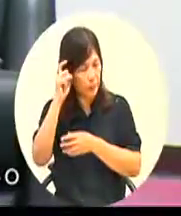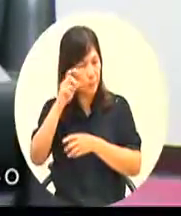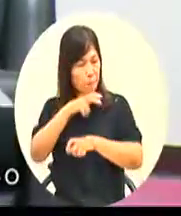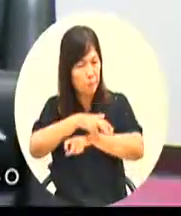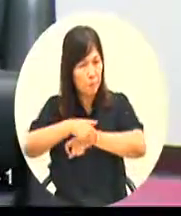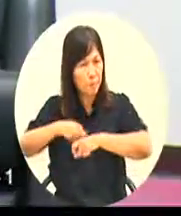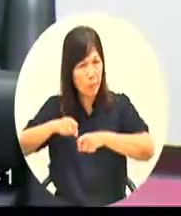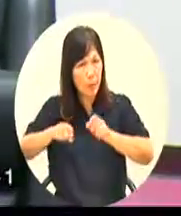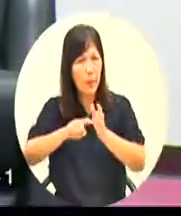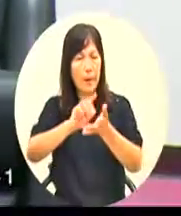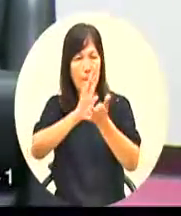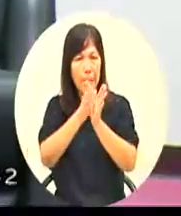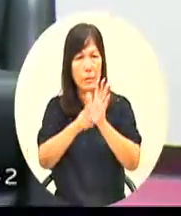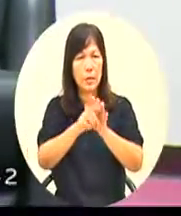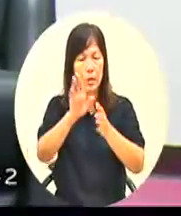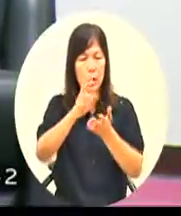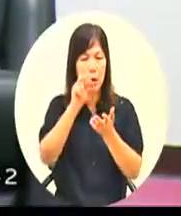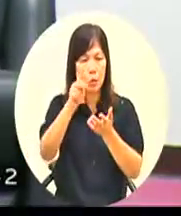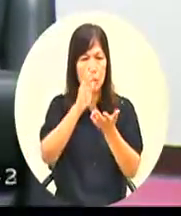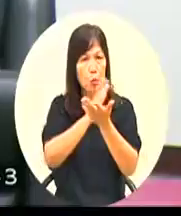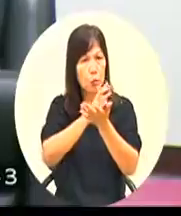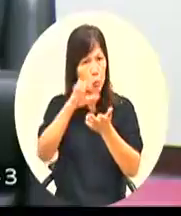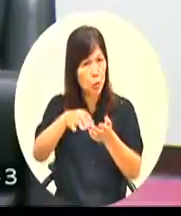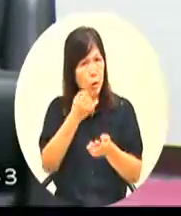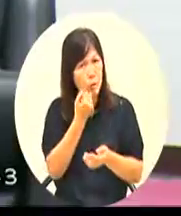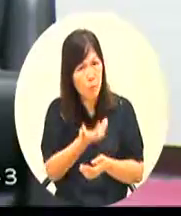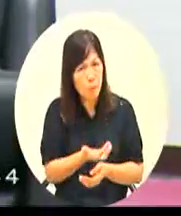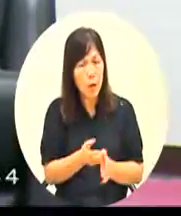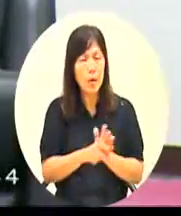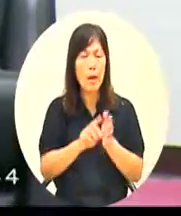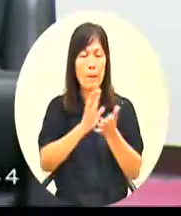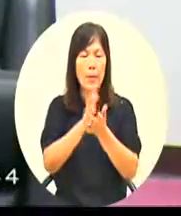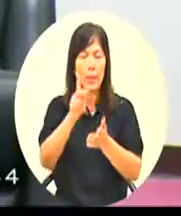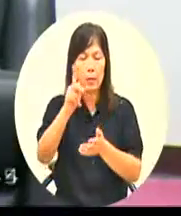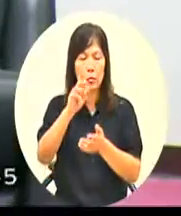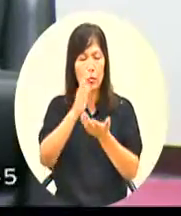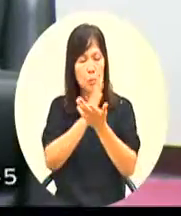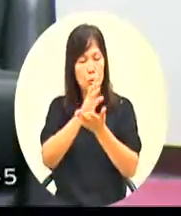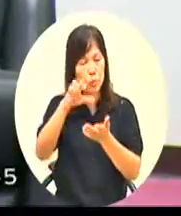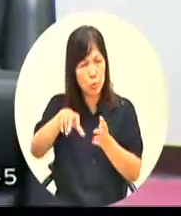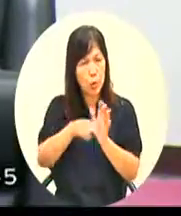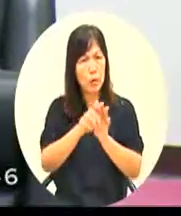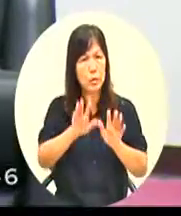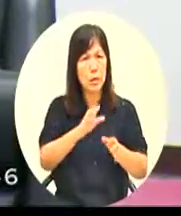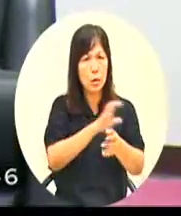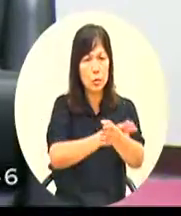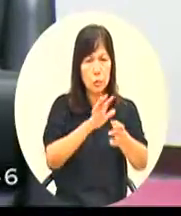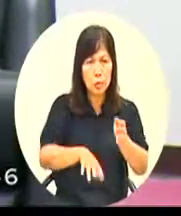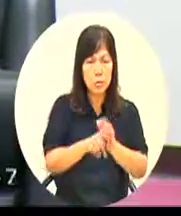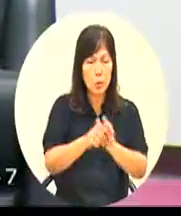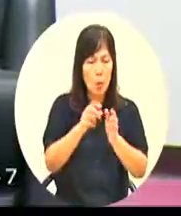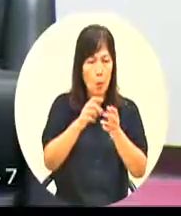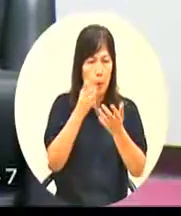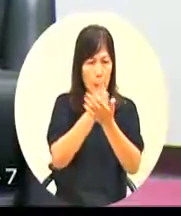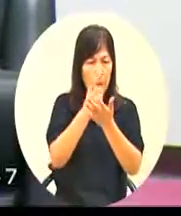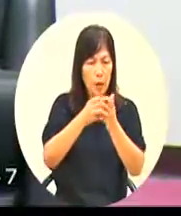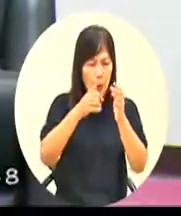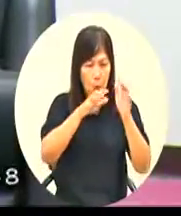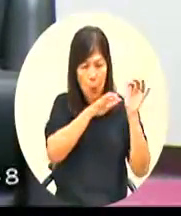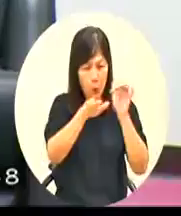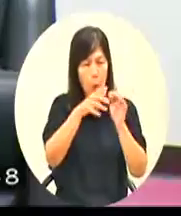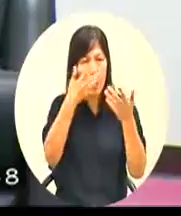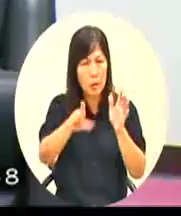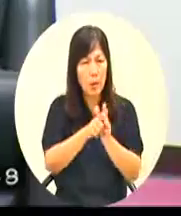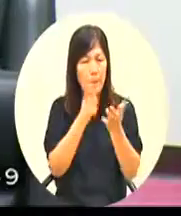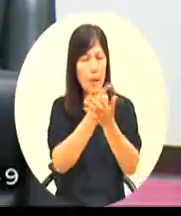就直接把它作为一个图书馆。那现在我们左新图书馆现在的使用率多高呢？而且受到大家的欢迎，大